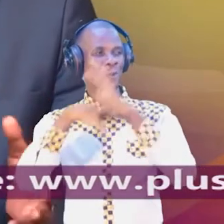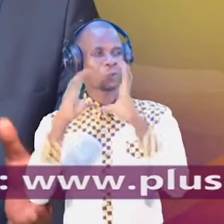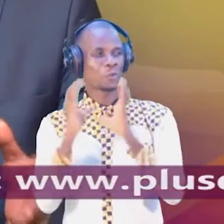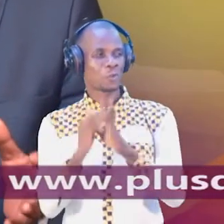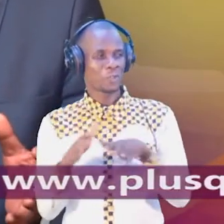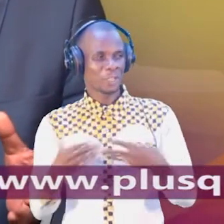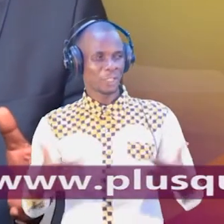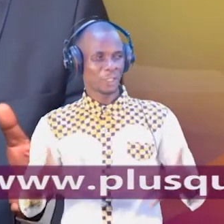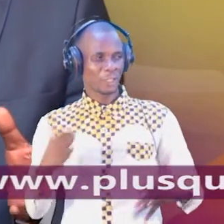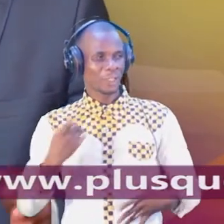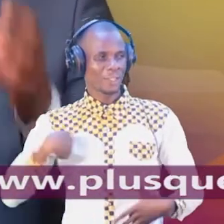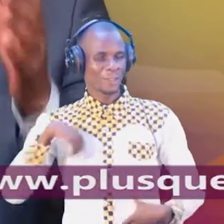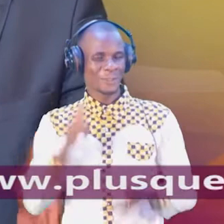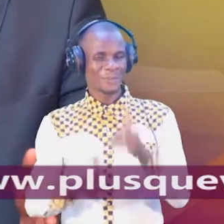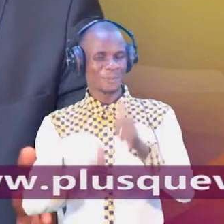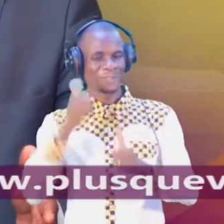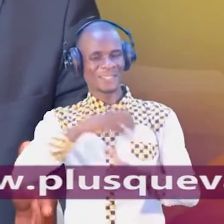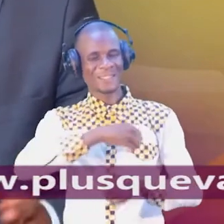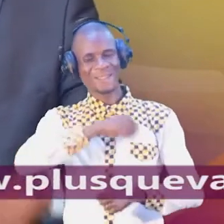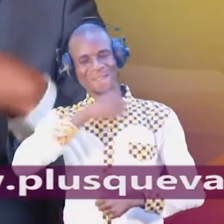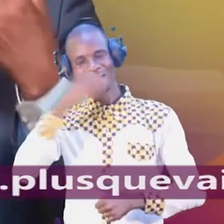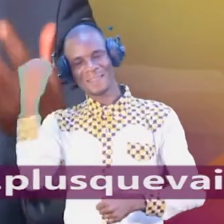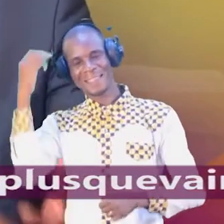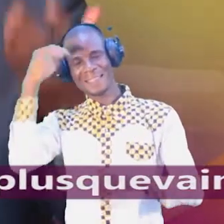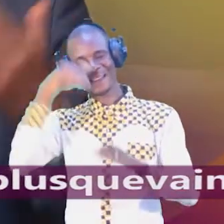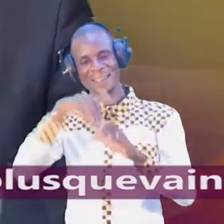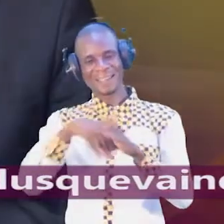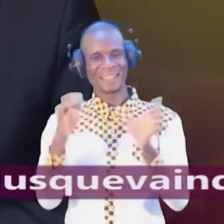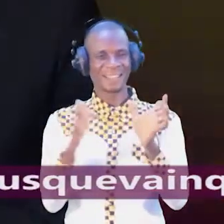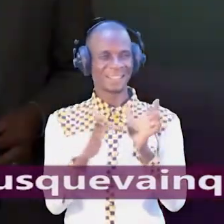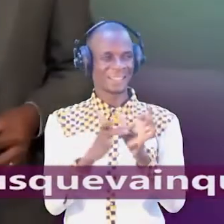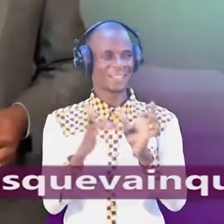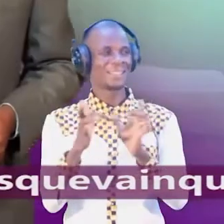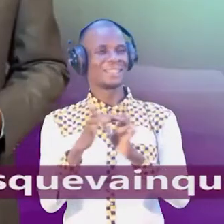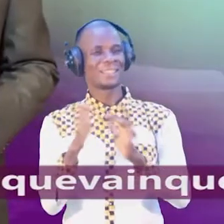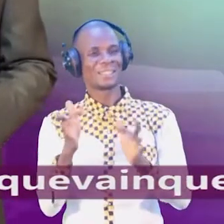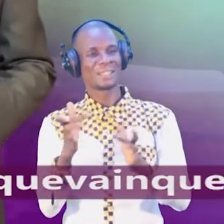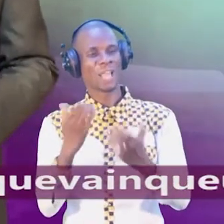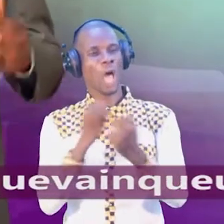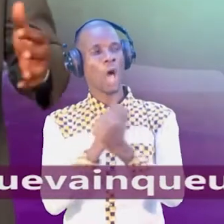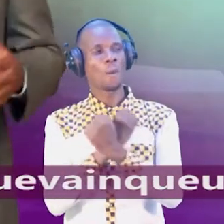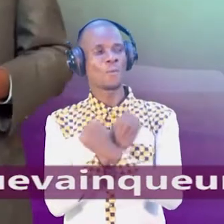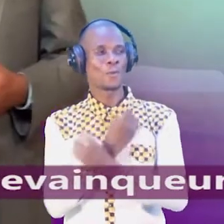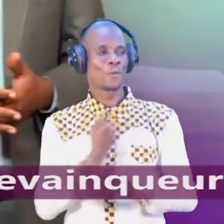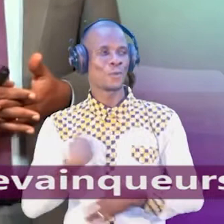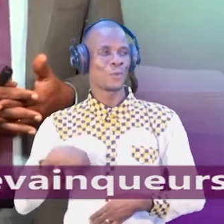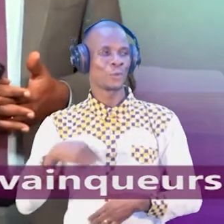lokola kuluna ili kopanzana na mokili boye. Mobate ni mpate Alain Coralie azaliko soso ni sabiso.